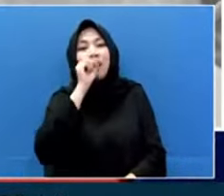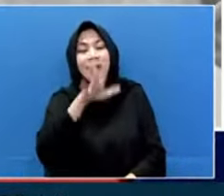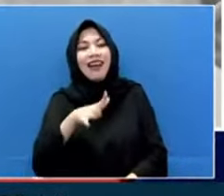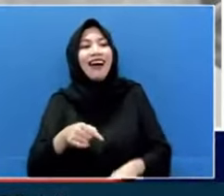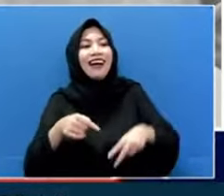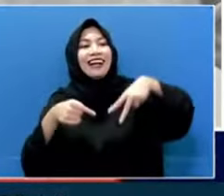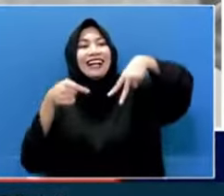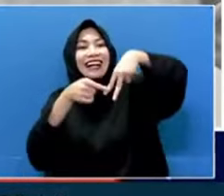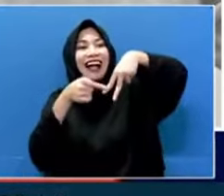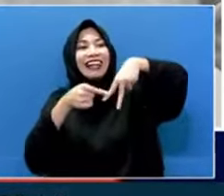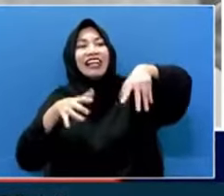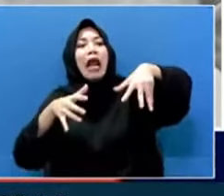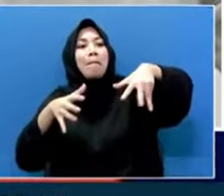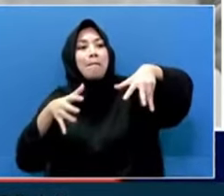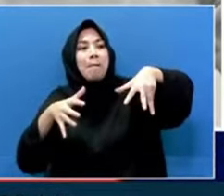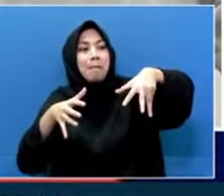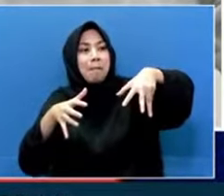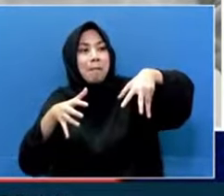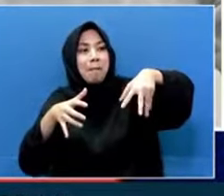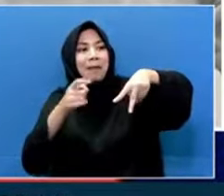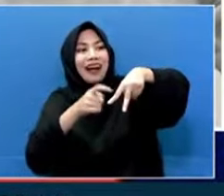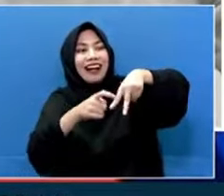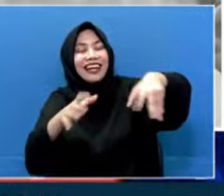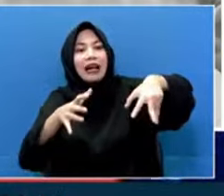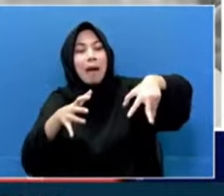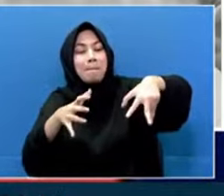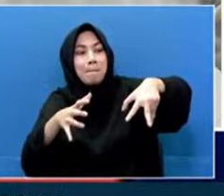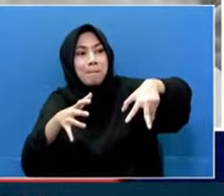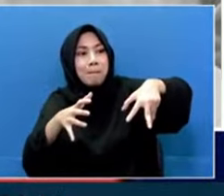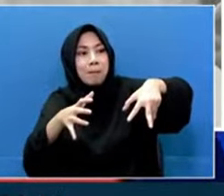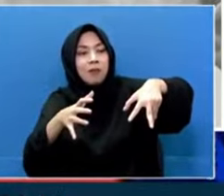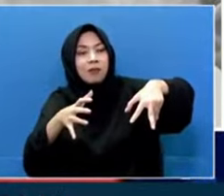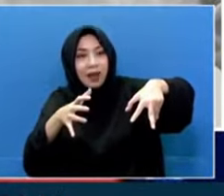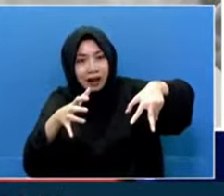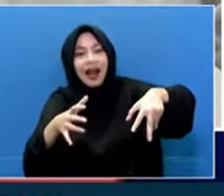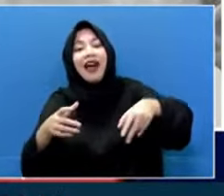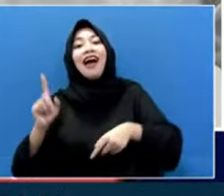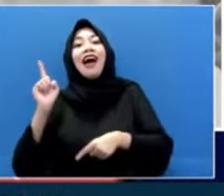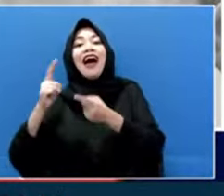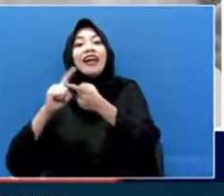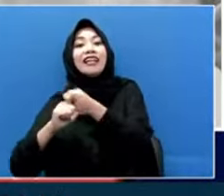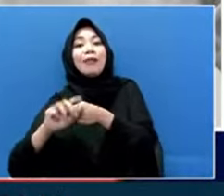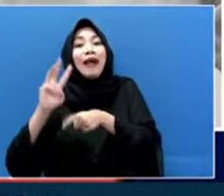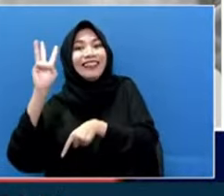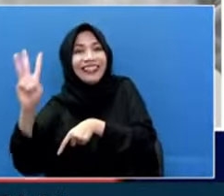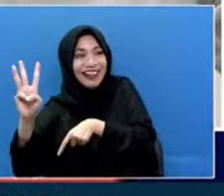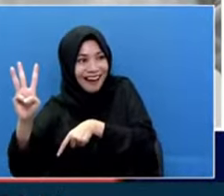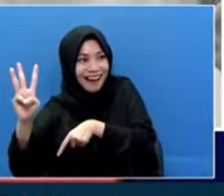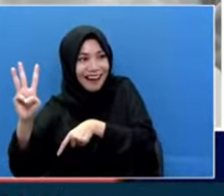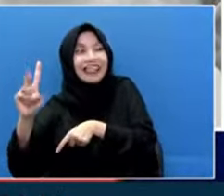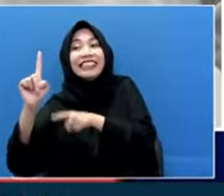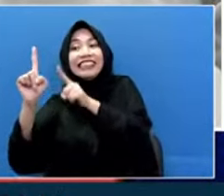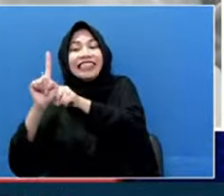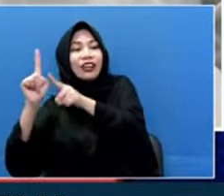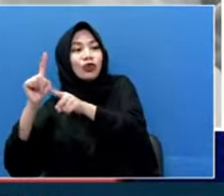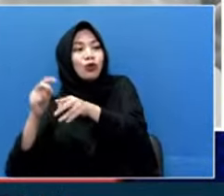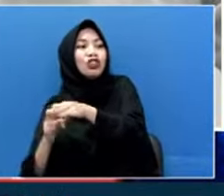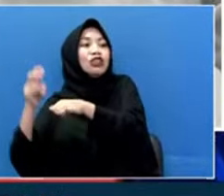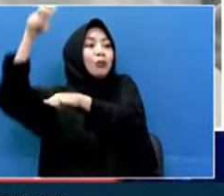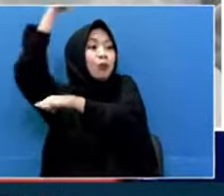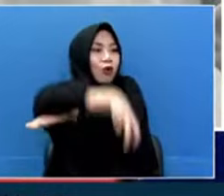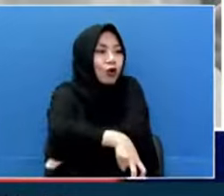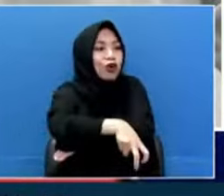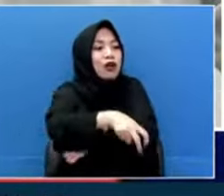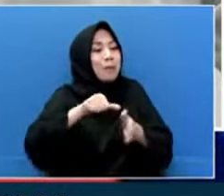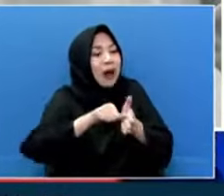untuk meyakinkan itu Temannya dari tiga orang itu salah satu terjun duluan ke air dan memegangi